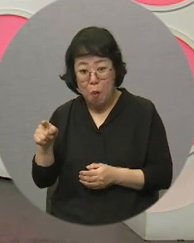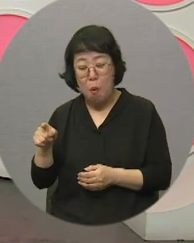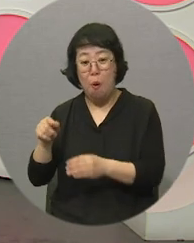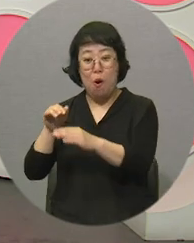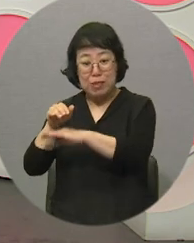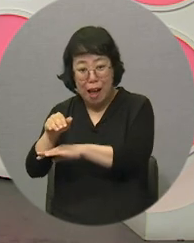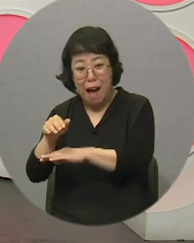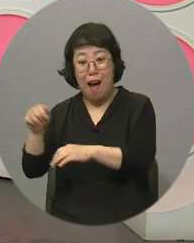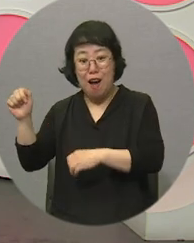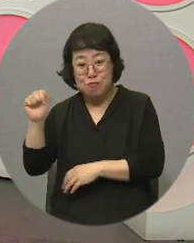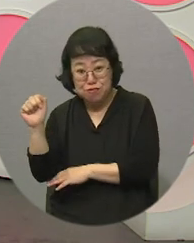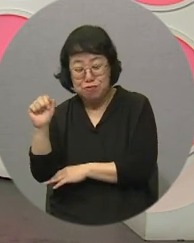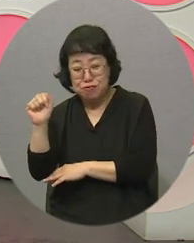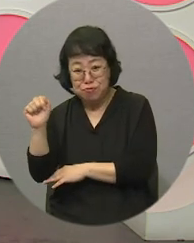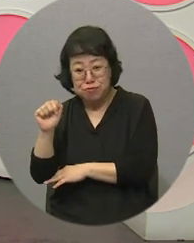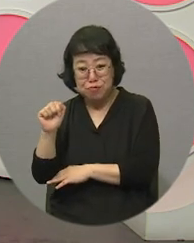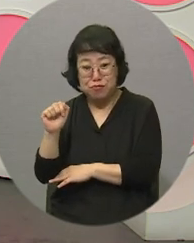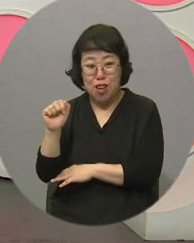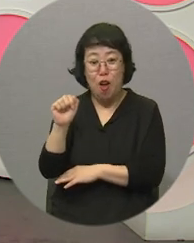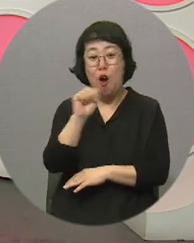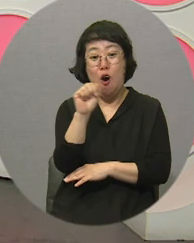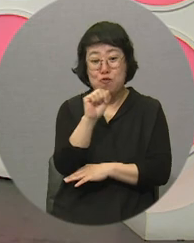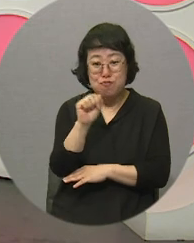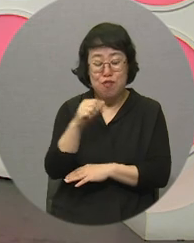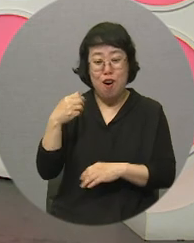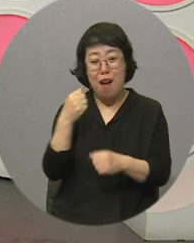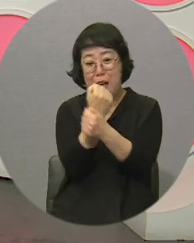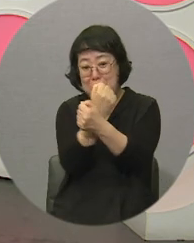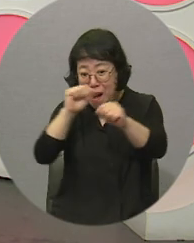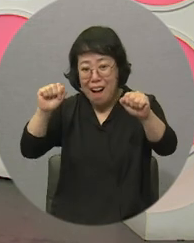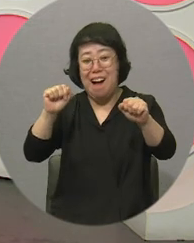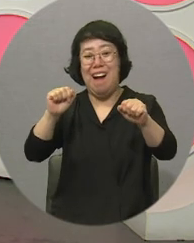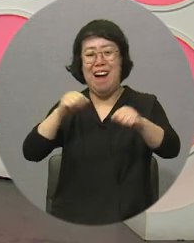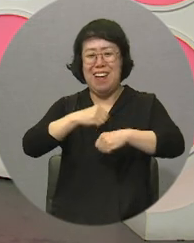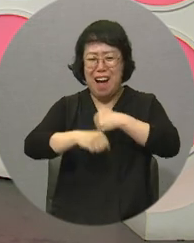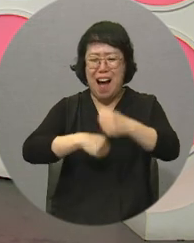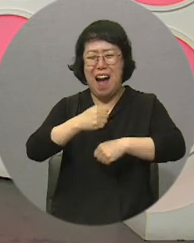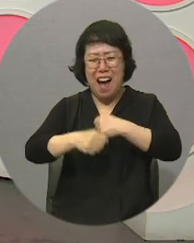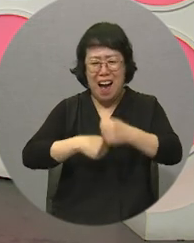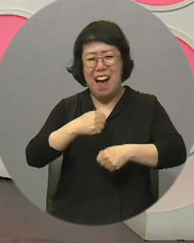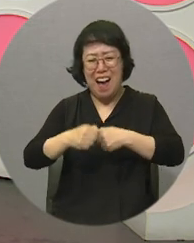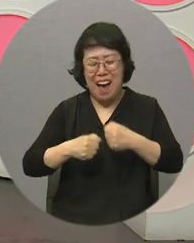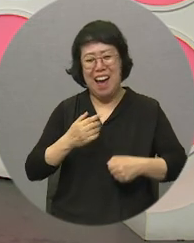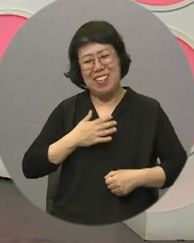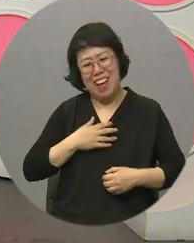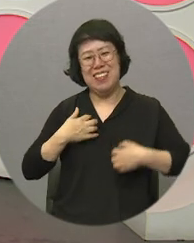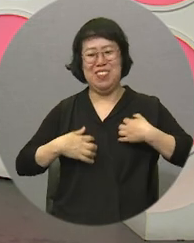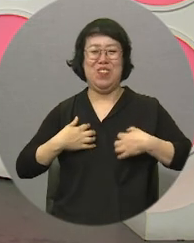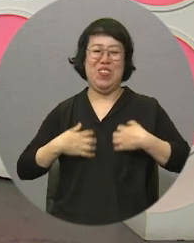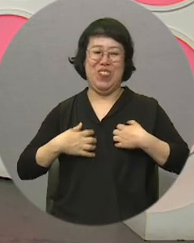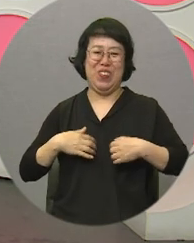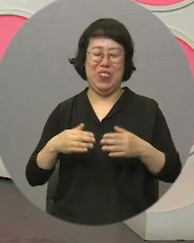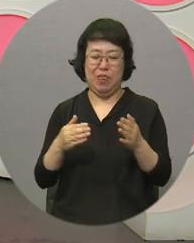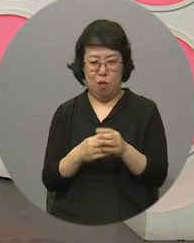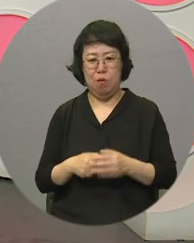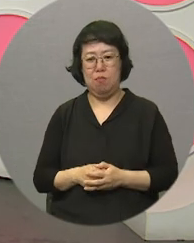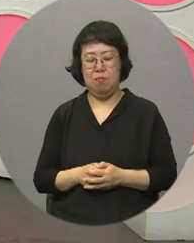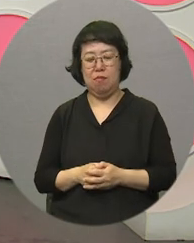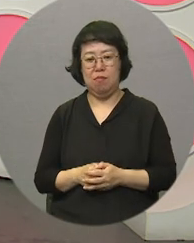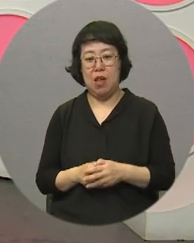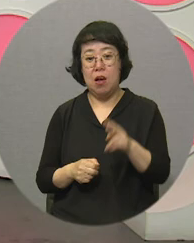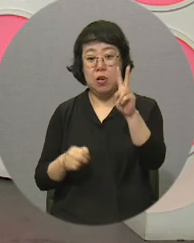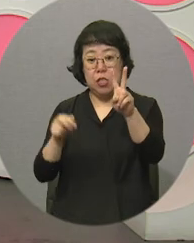너무나 기뻐서 절로 웃음이 나왔습니다. 그렇게 2주 정도의 시간이